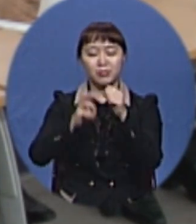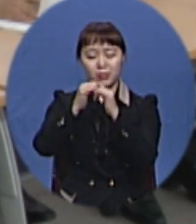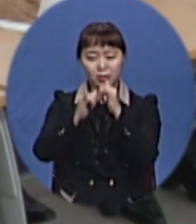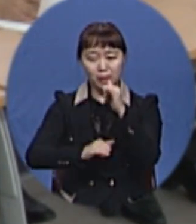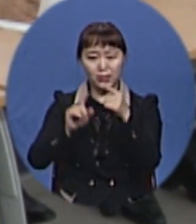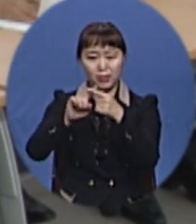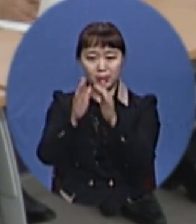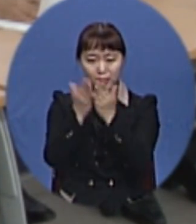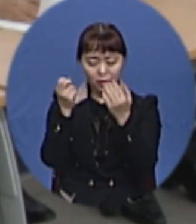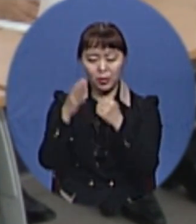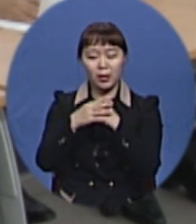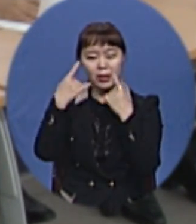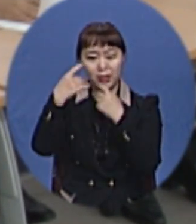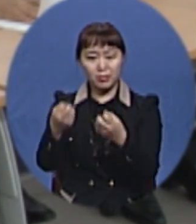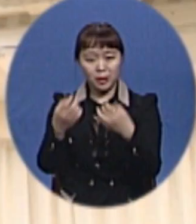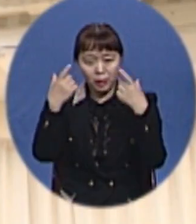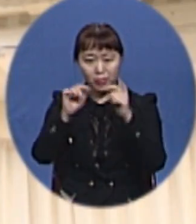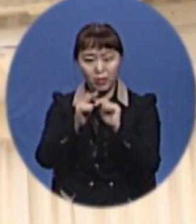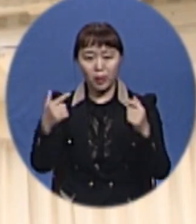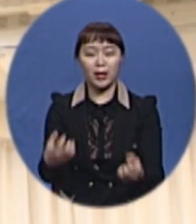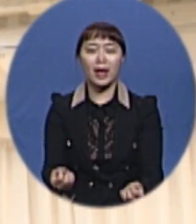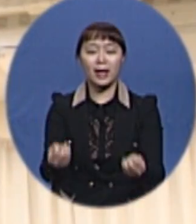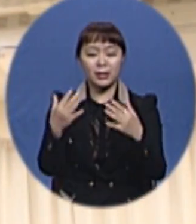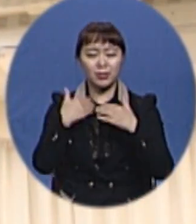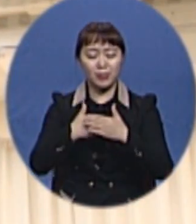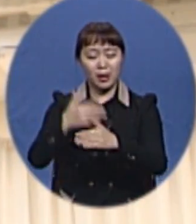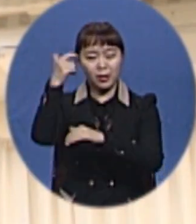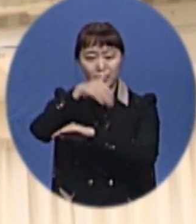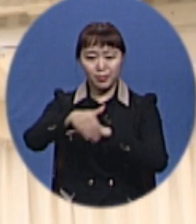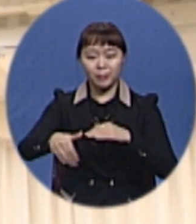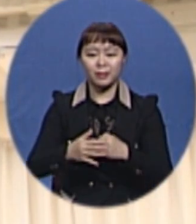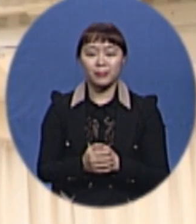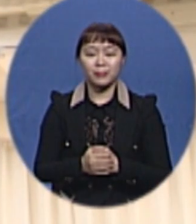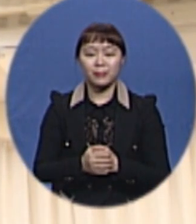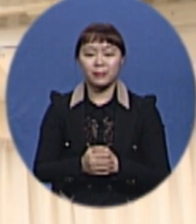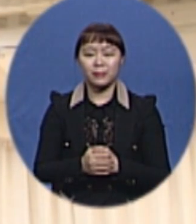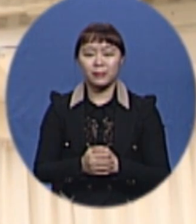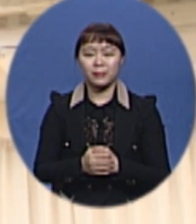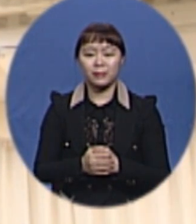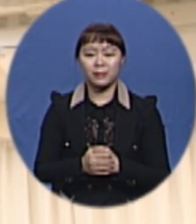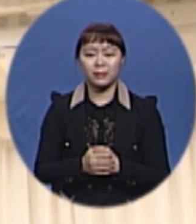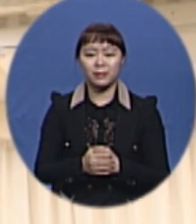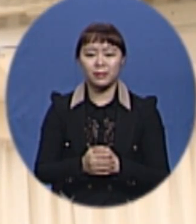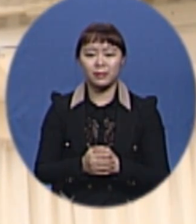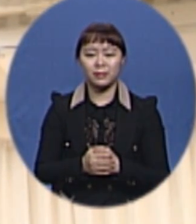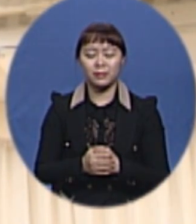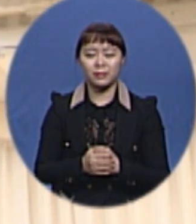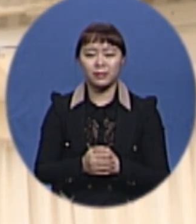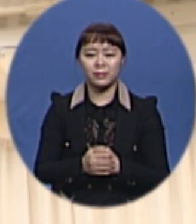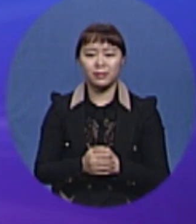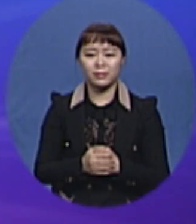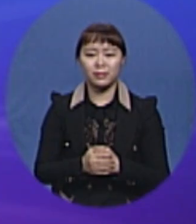발간, 30주년 기념식 등 다양한 행사를 진행할 예정입니다. 복지TV 뉴스 이솔림입니다.